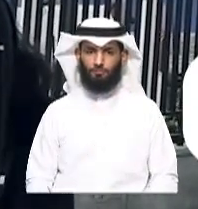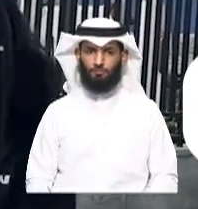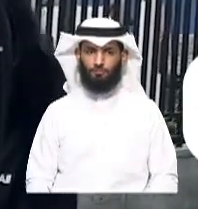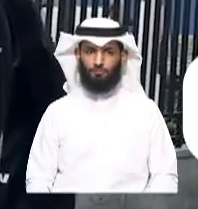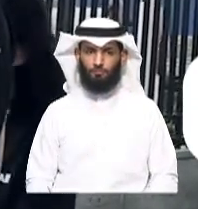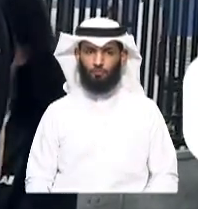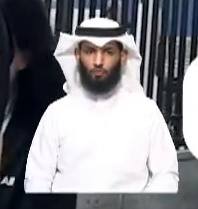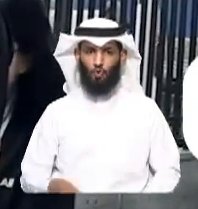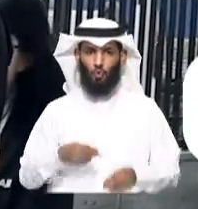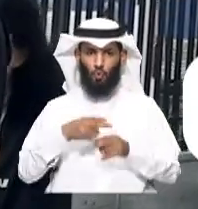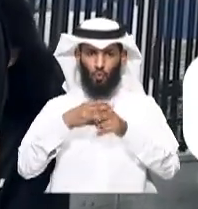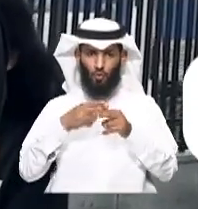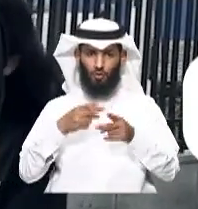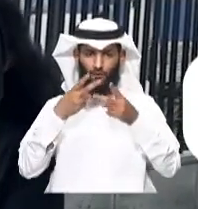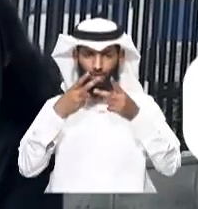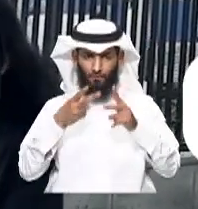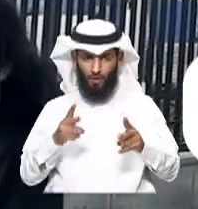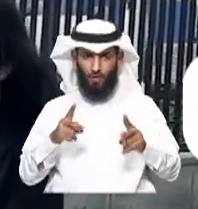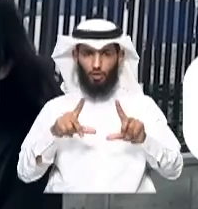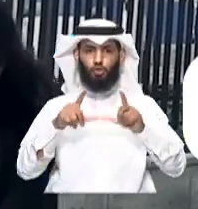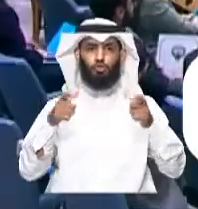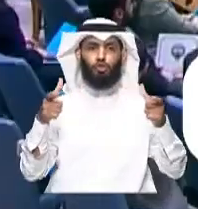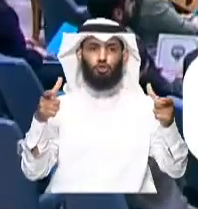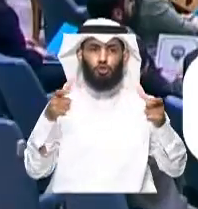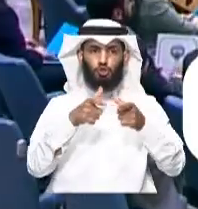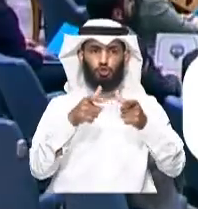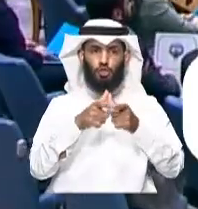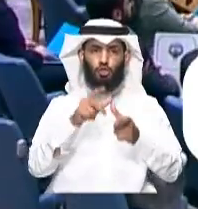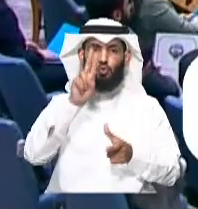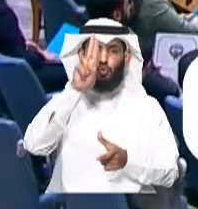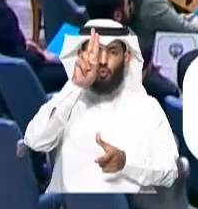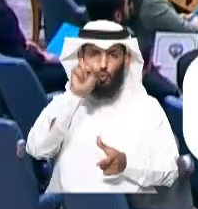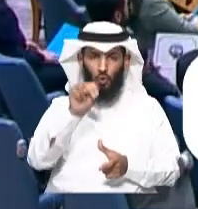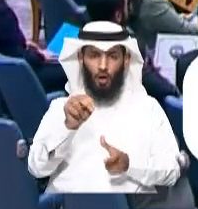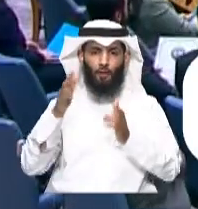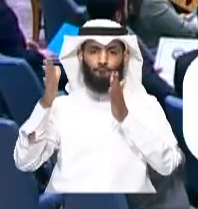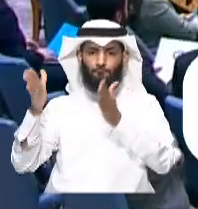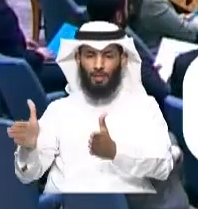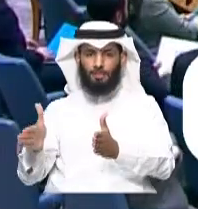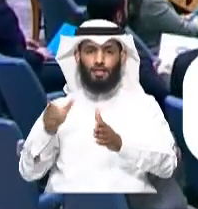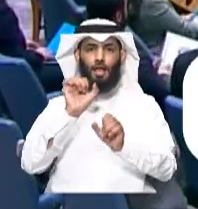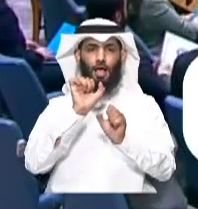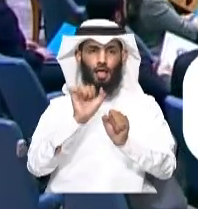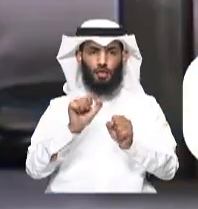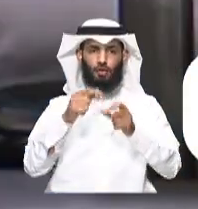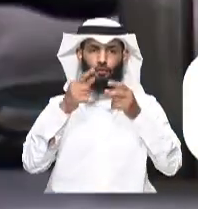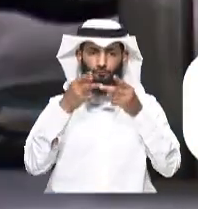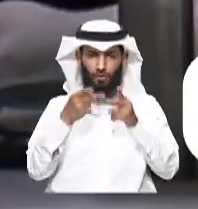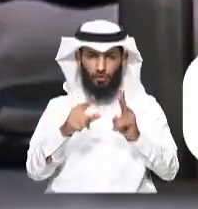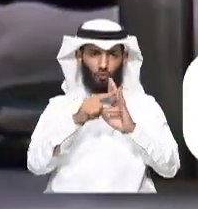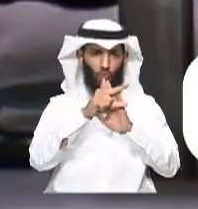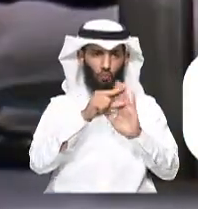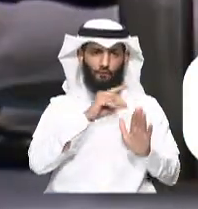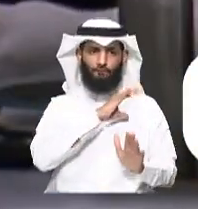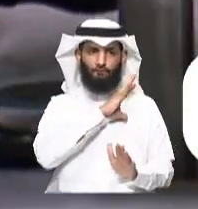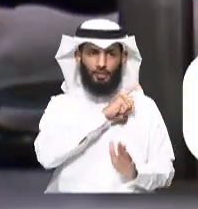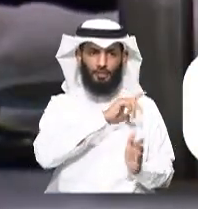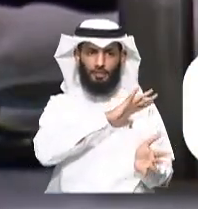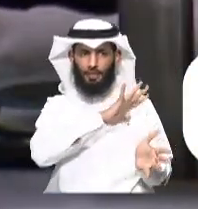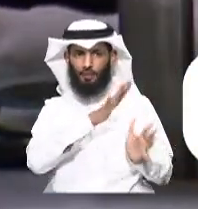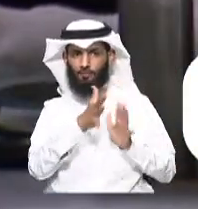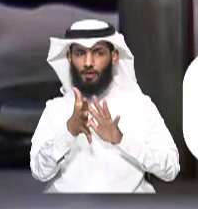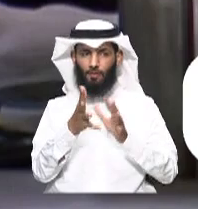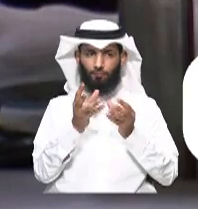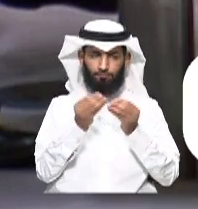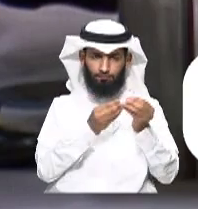شاركت دوله الكويت في جلسه مجلس الامن الدوليه الفصليه حول الوضع في الشرق الاوسط والقضيه الفلسطينيه حيث